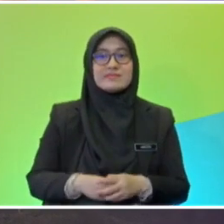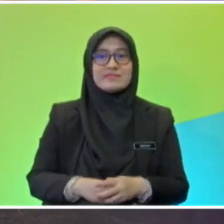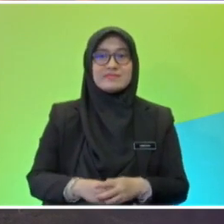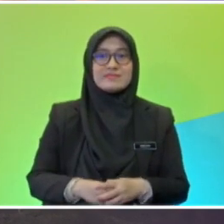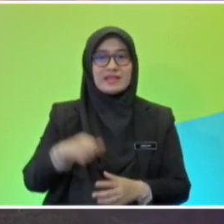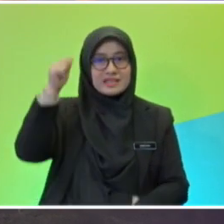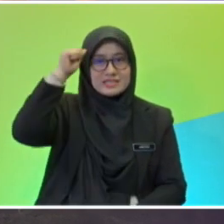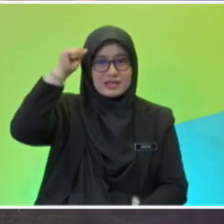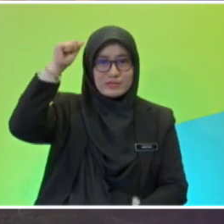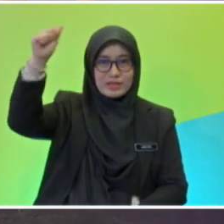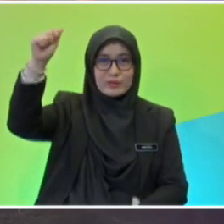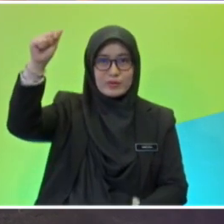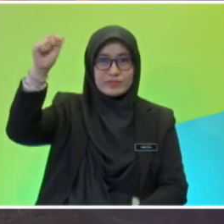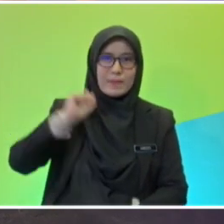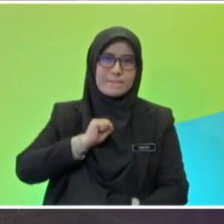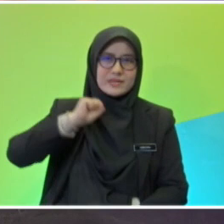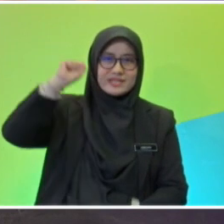Assalamualaikum merdeka